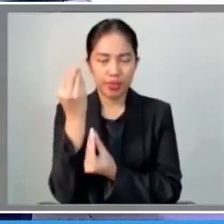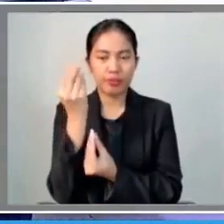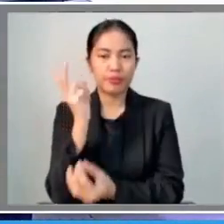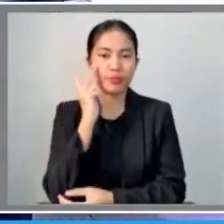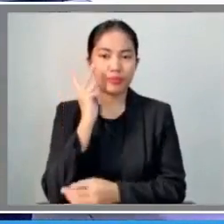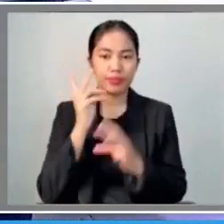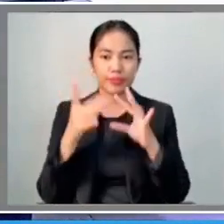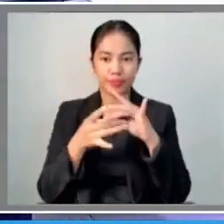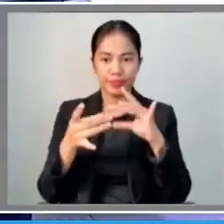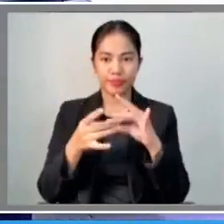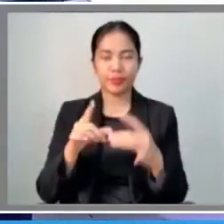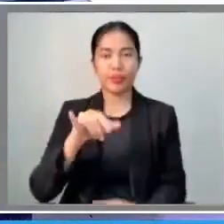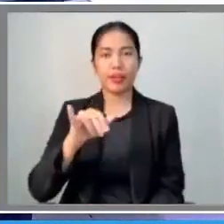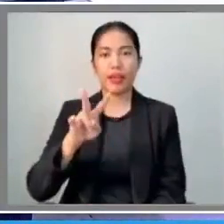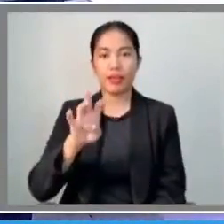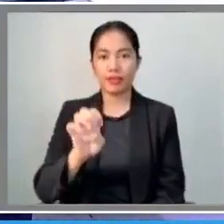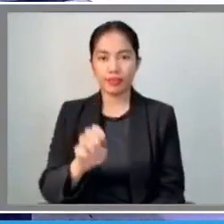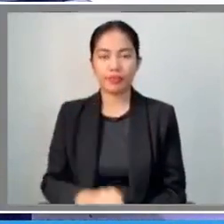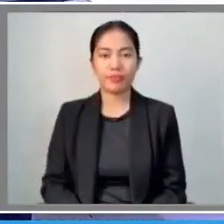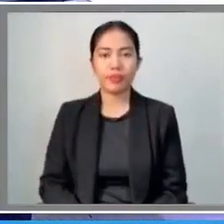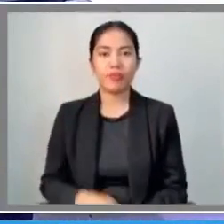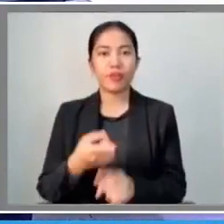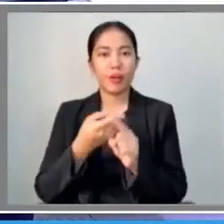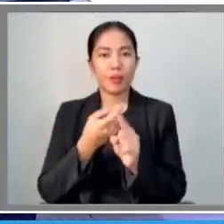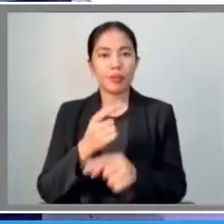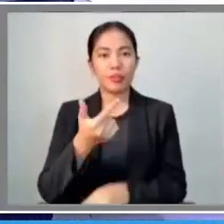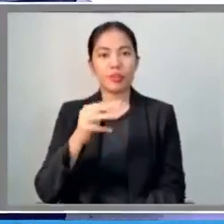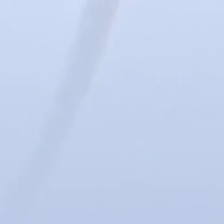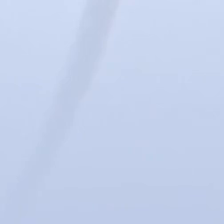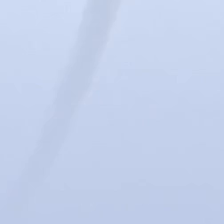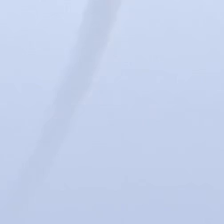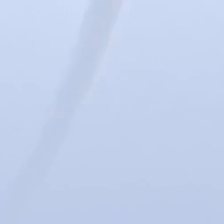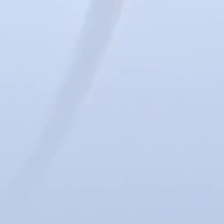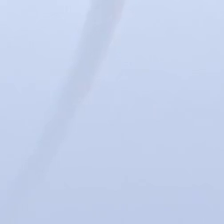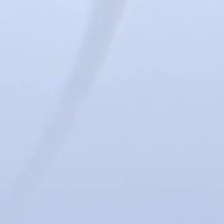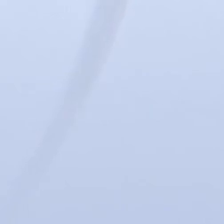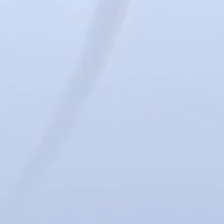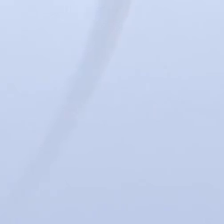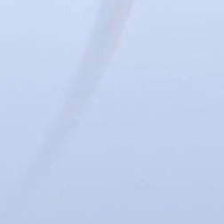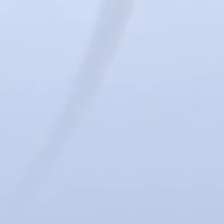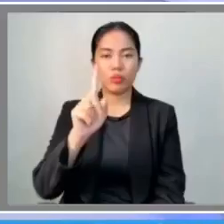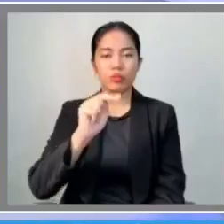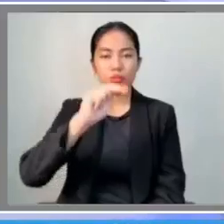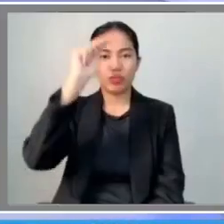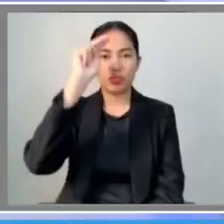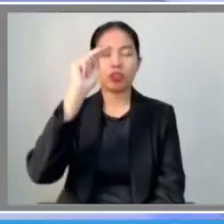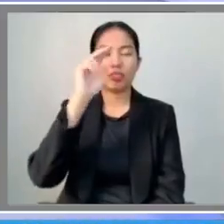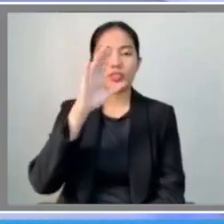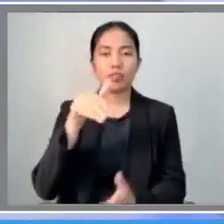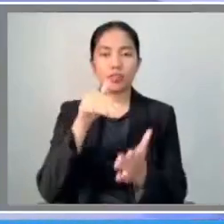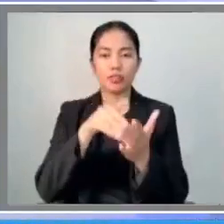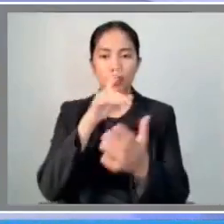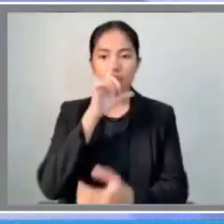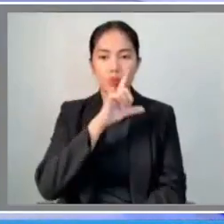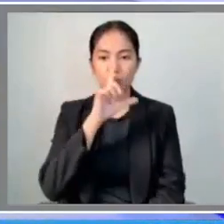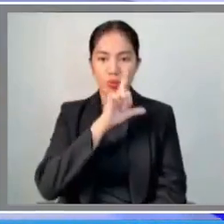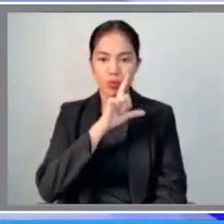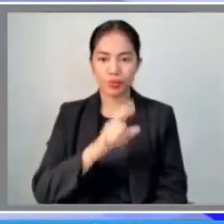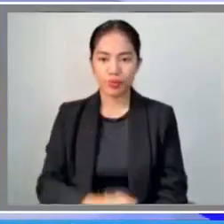ni Joanne Ponsoy ng GMA Regional TV 1 North Central Luzon. Joanne?